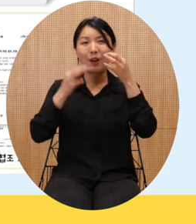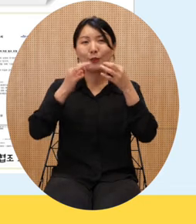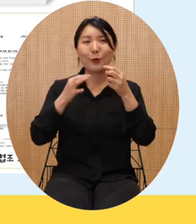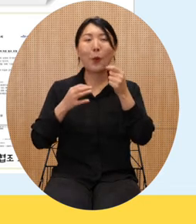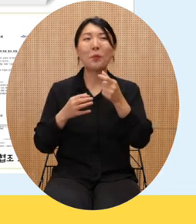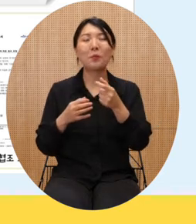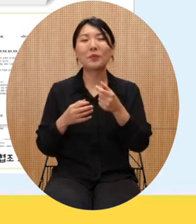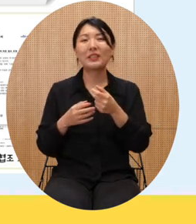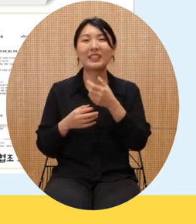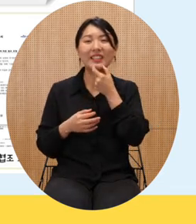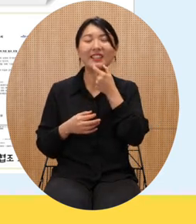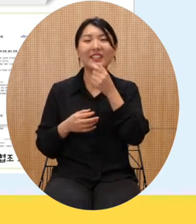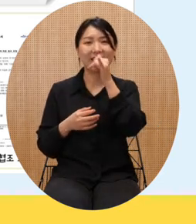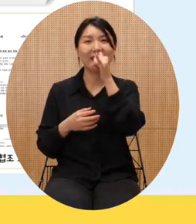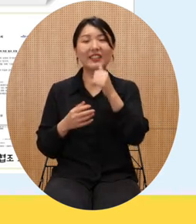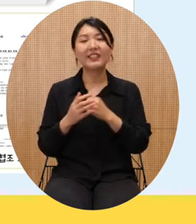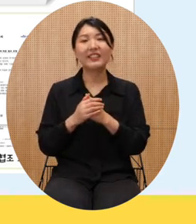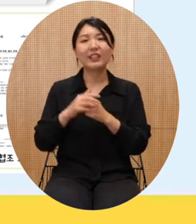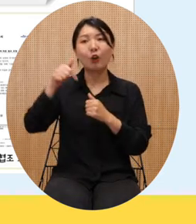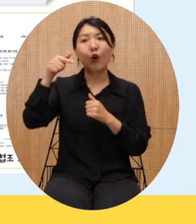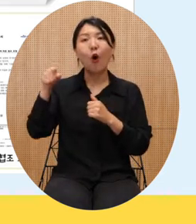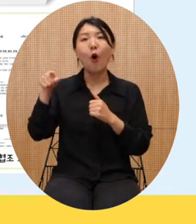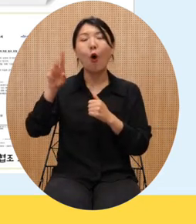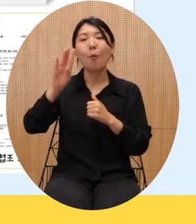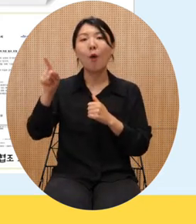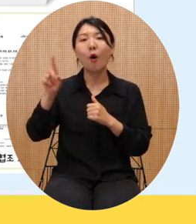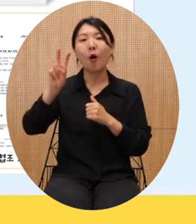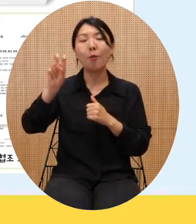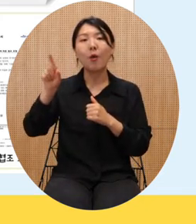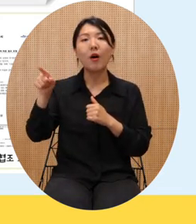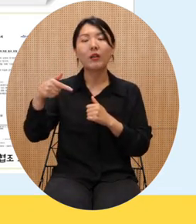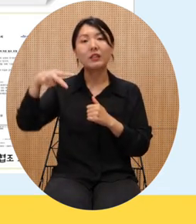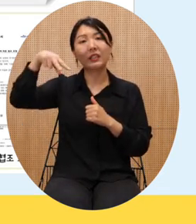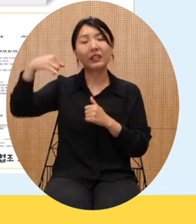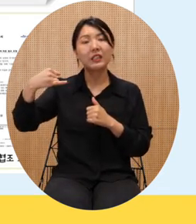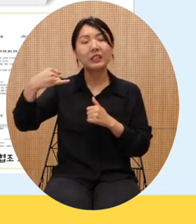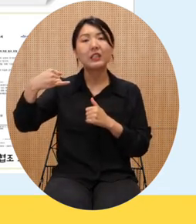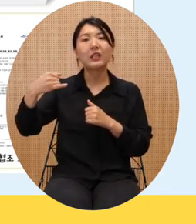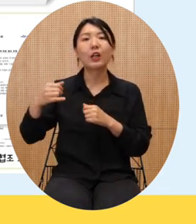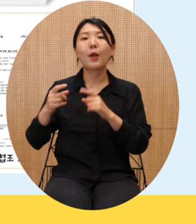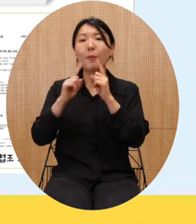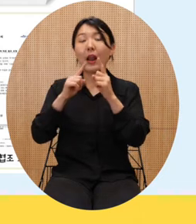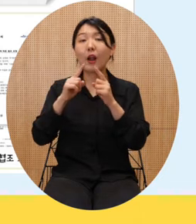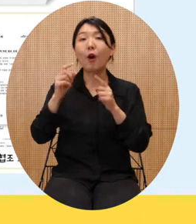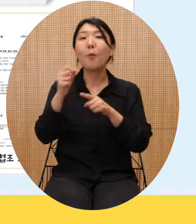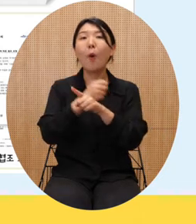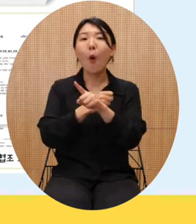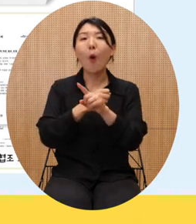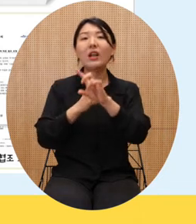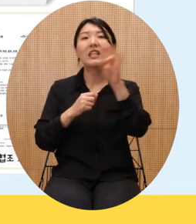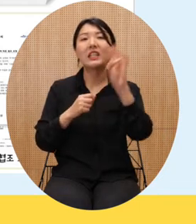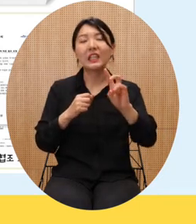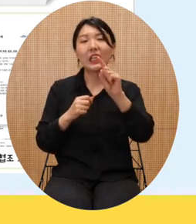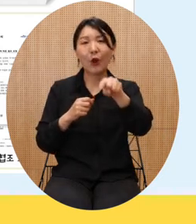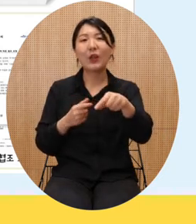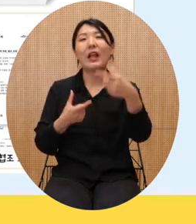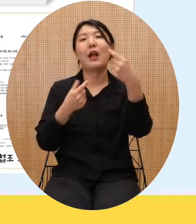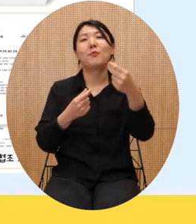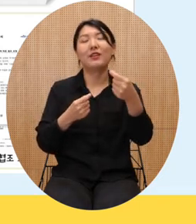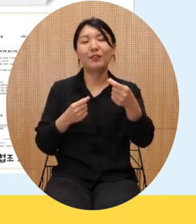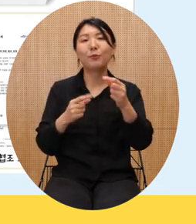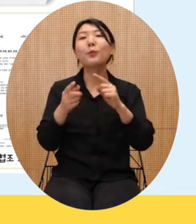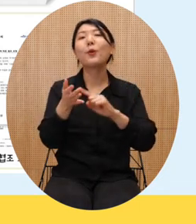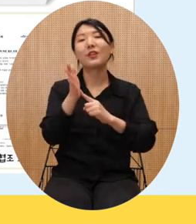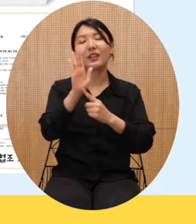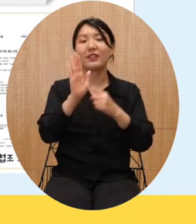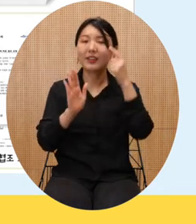하려고 하는데, 이 거버넌스라는 말을 계속 드리는 건 시흥과 관련해서는 이 거버넌스라는 말이 아니고서는 설명되지 않는